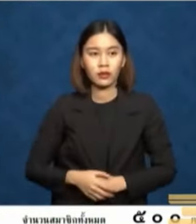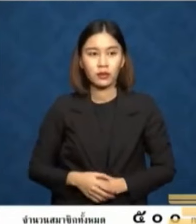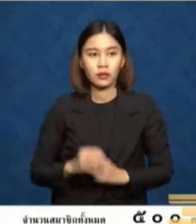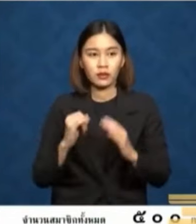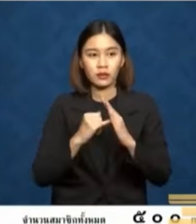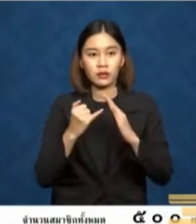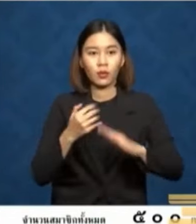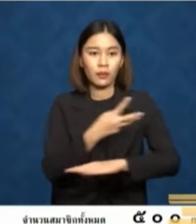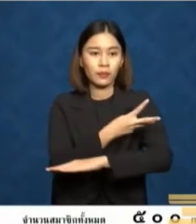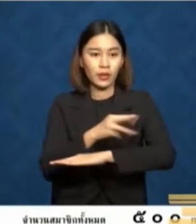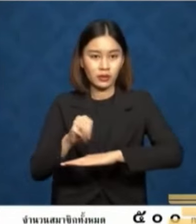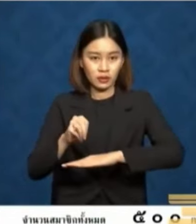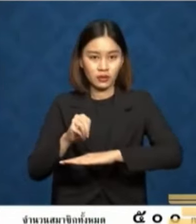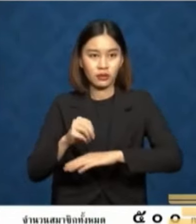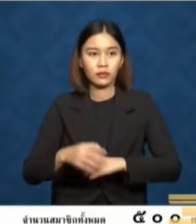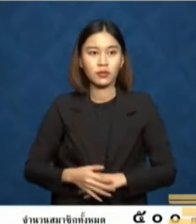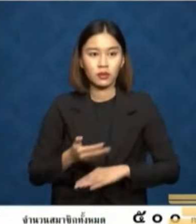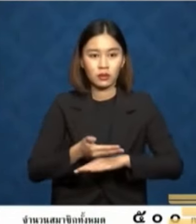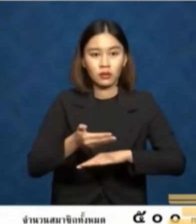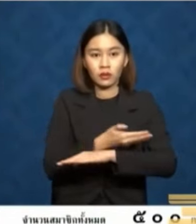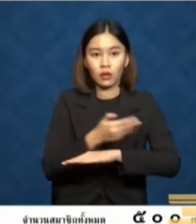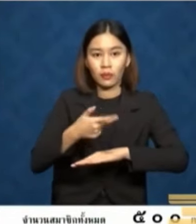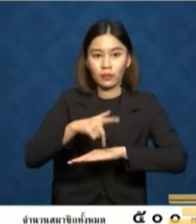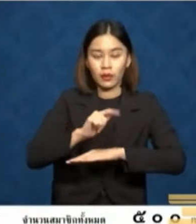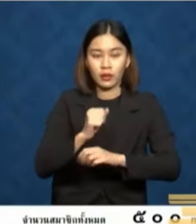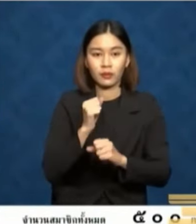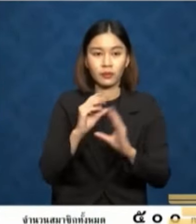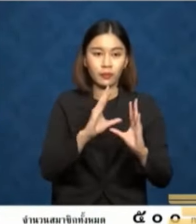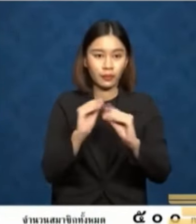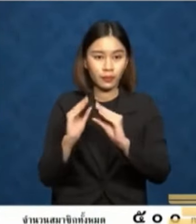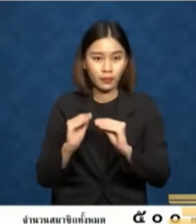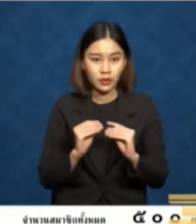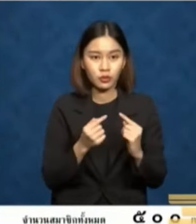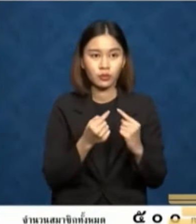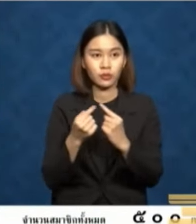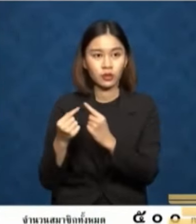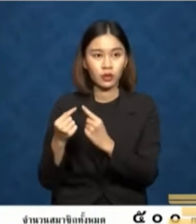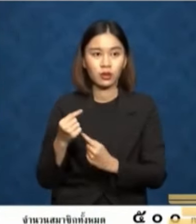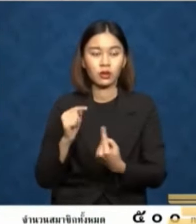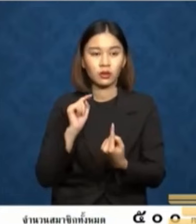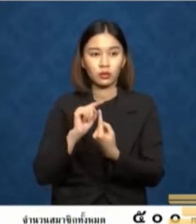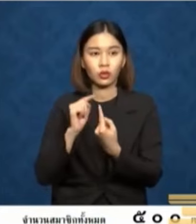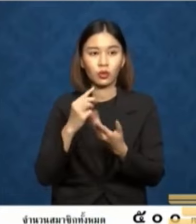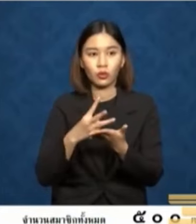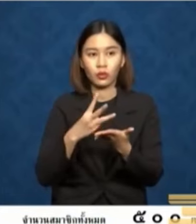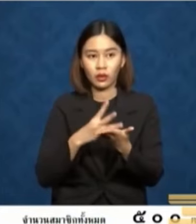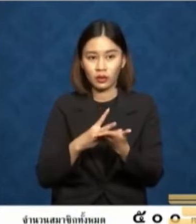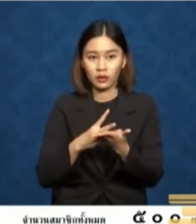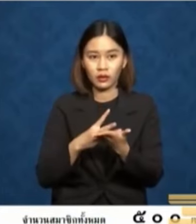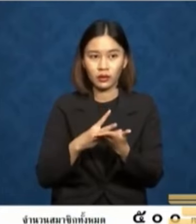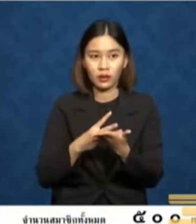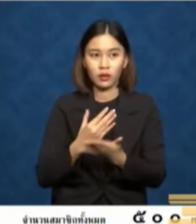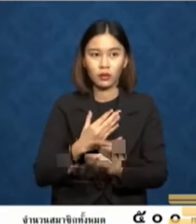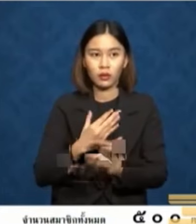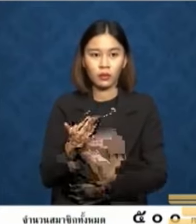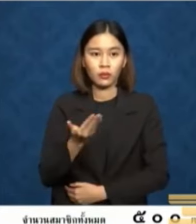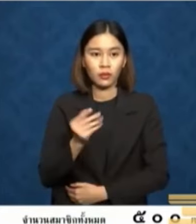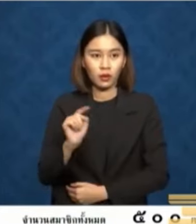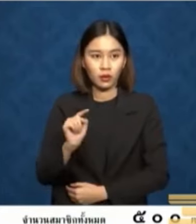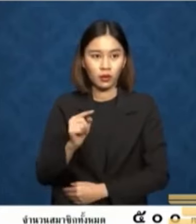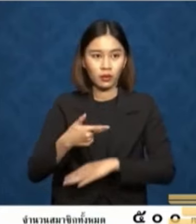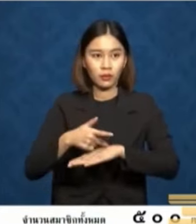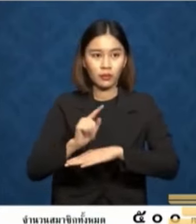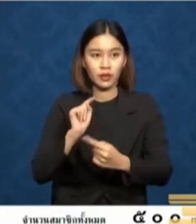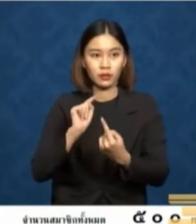จังหวัดมหาสารคามก่อนที่ท่านประธานจะดำเนินการประชุมในวาระผมขออนุญาต